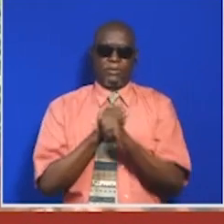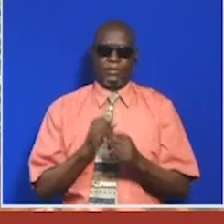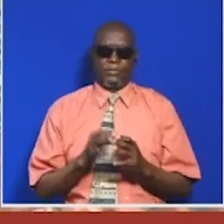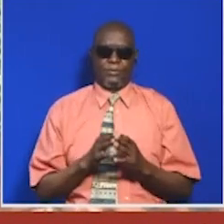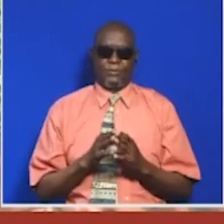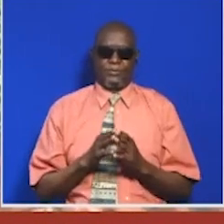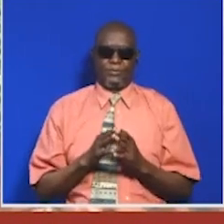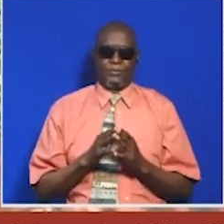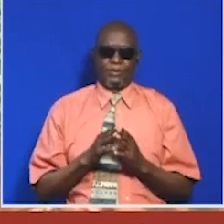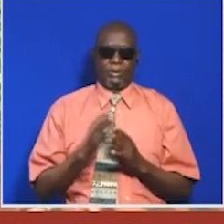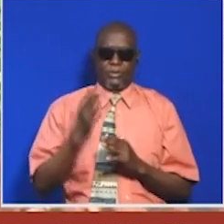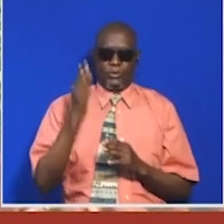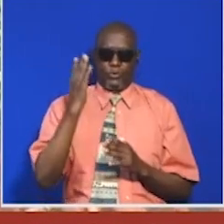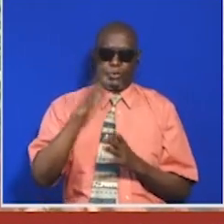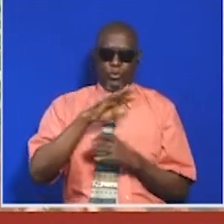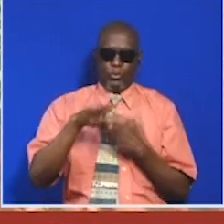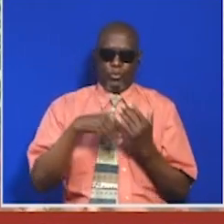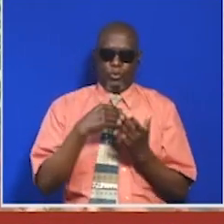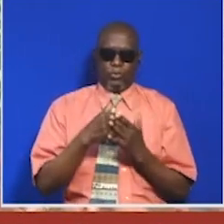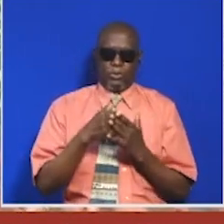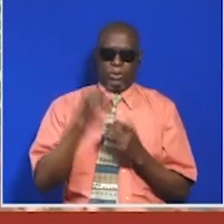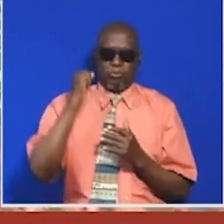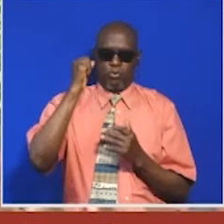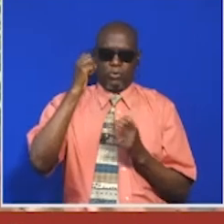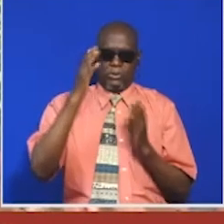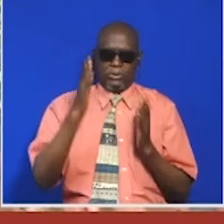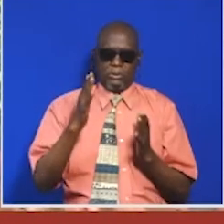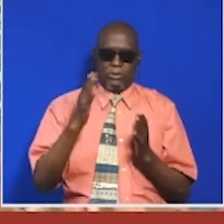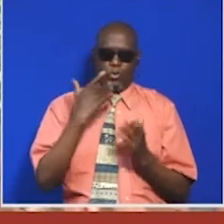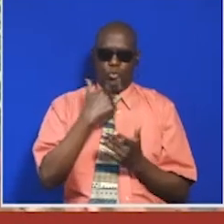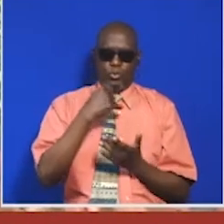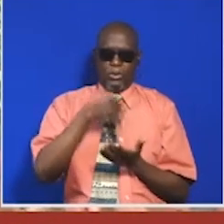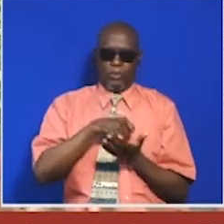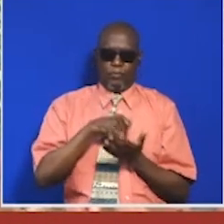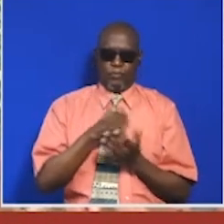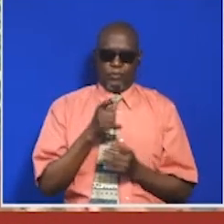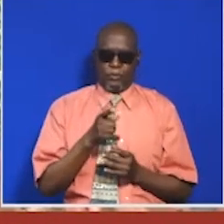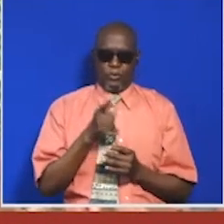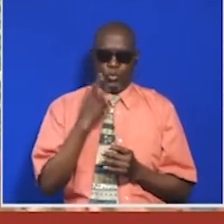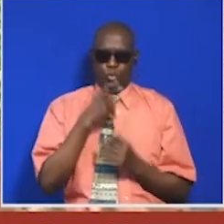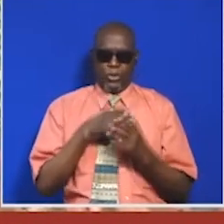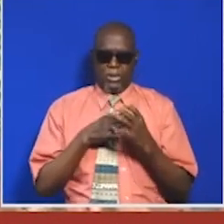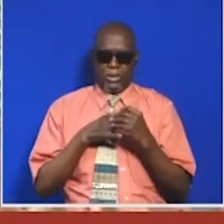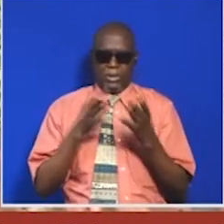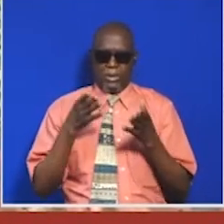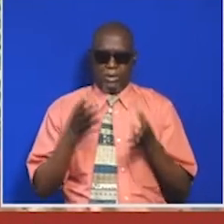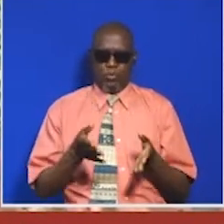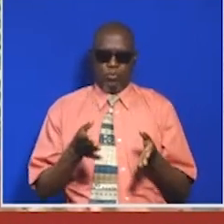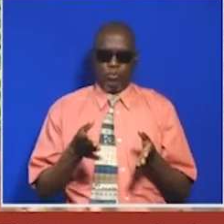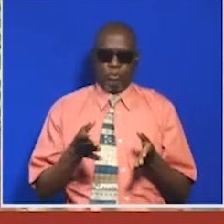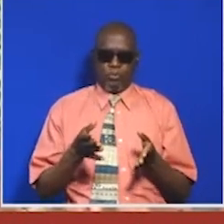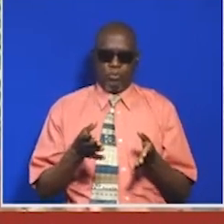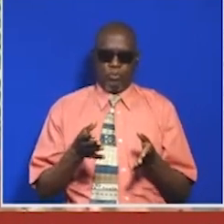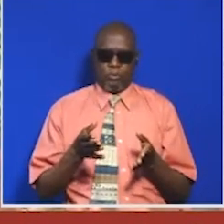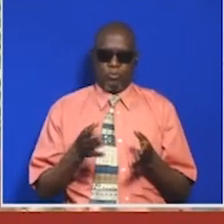security lineup na wanasiasa wahusika, wale wako uongozi saa hii na wale hata hawako.